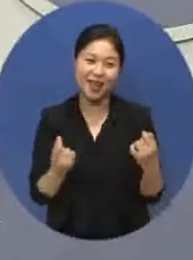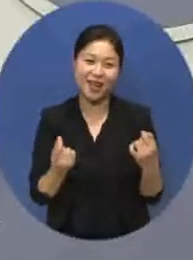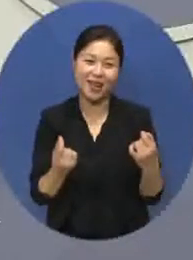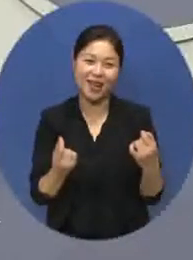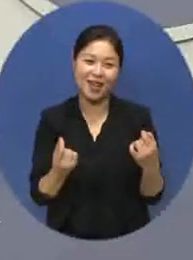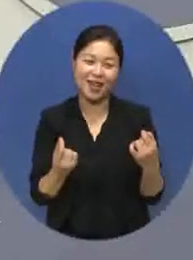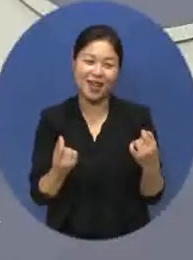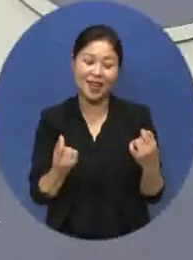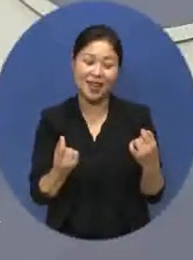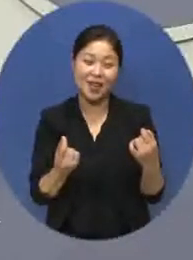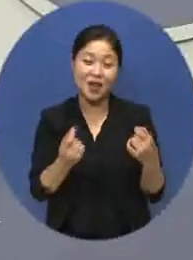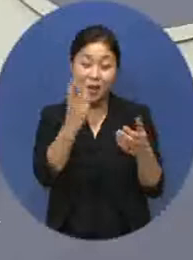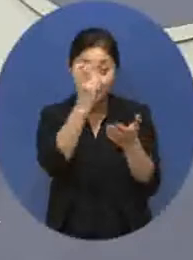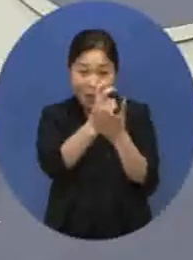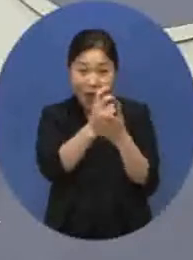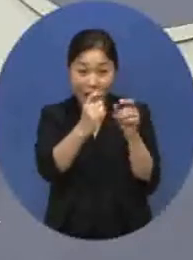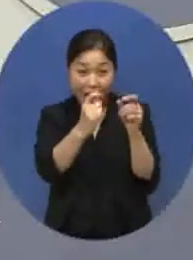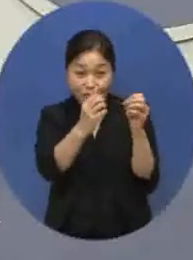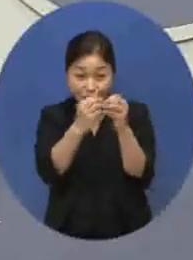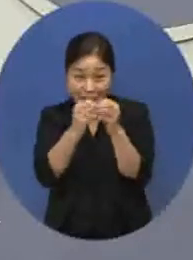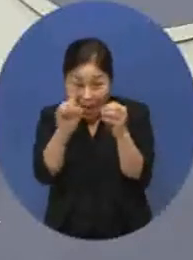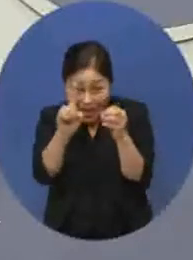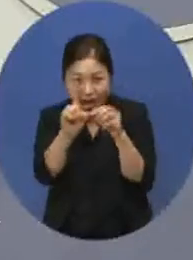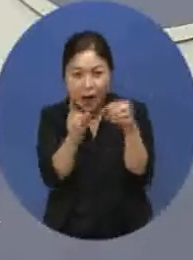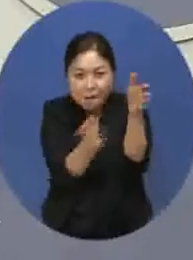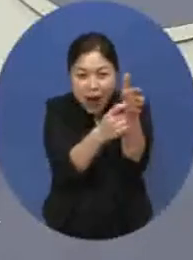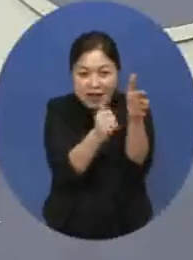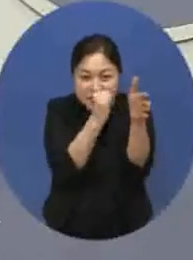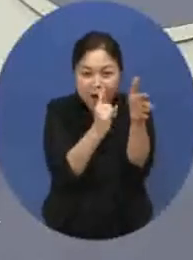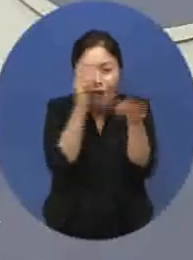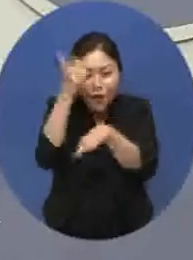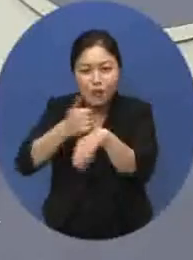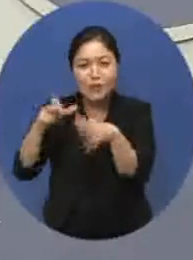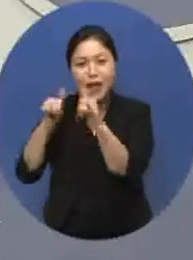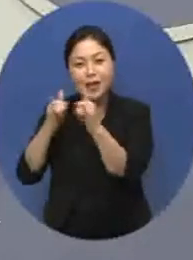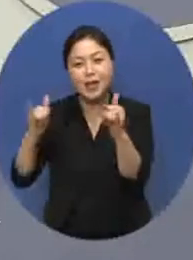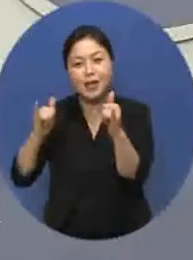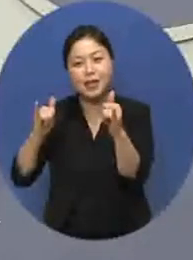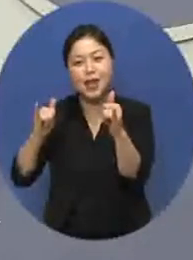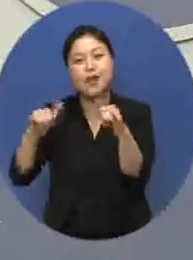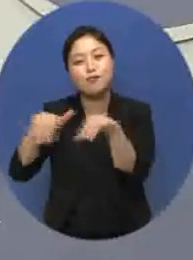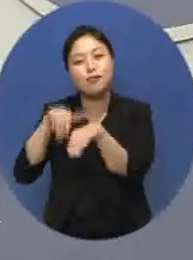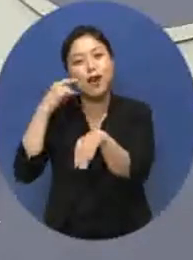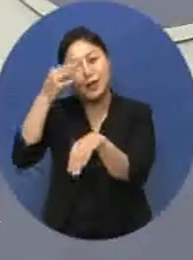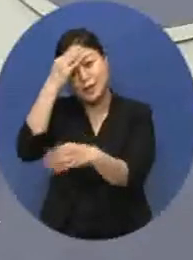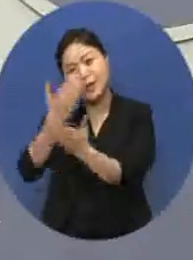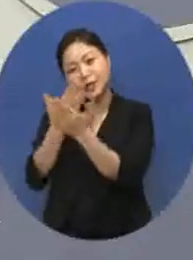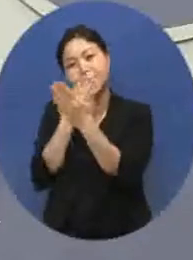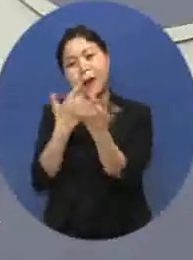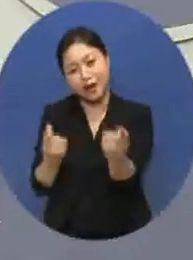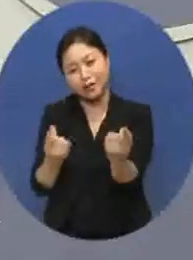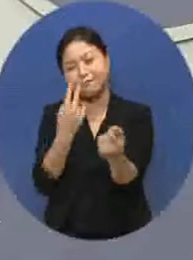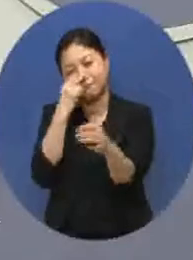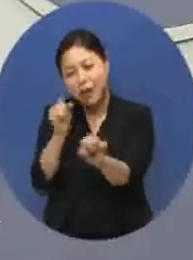장애 문화예술이 그래도 이만큼 존재할 수 있었고 희망을 볼 수 있었다 생각해서 가장 이제